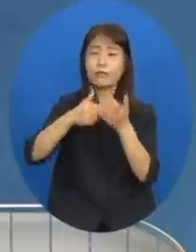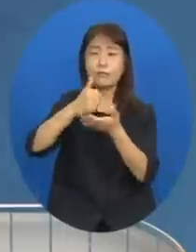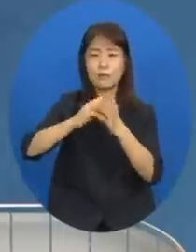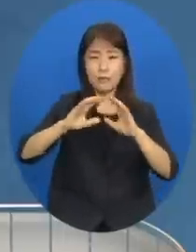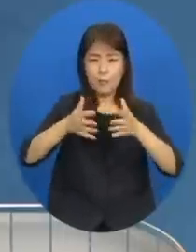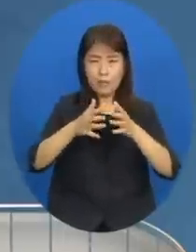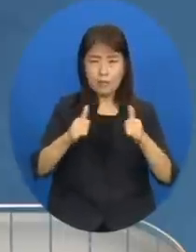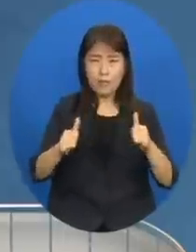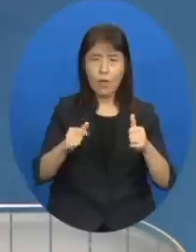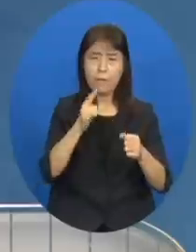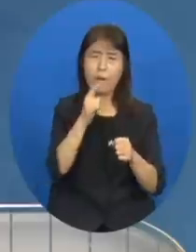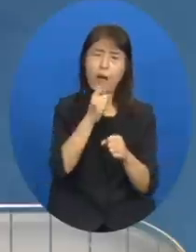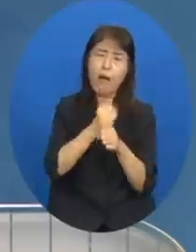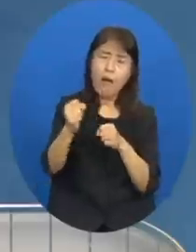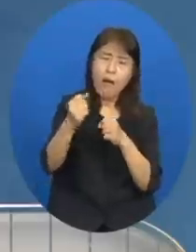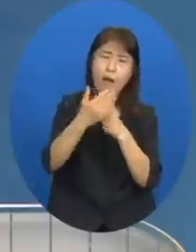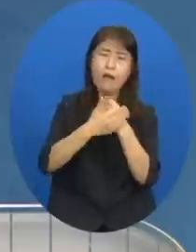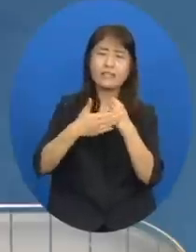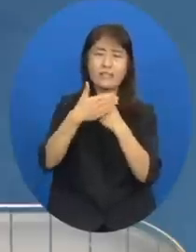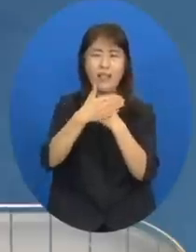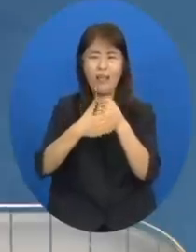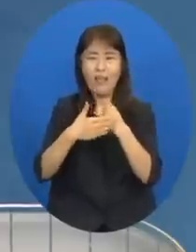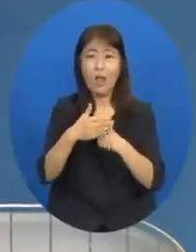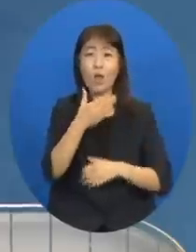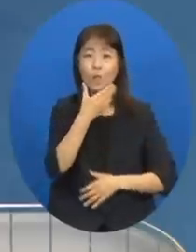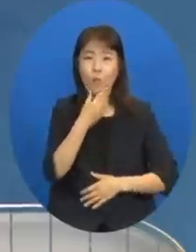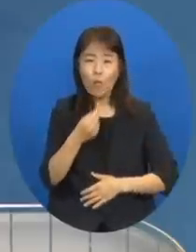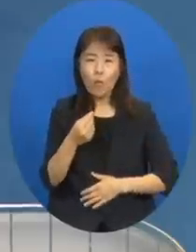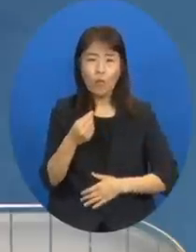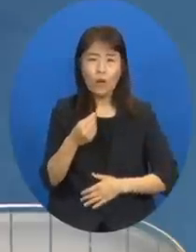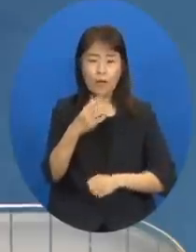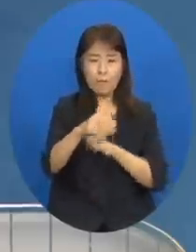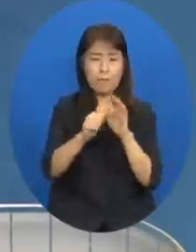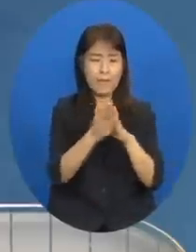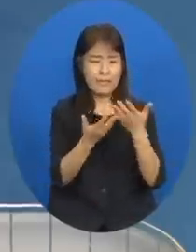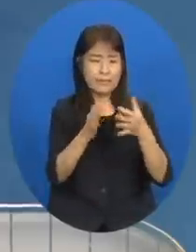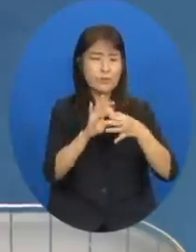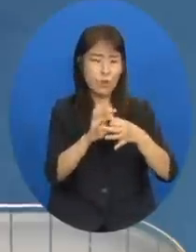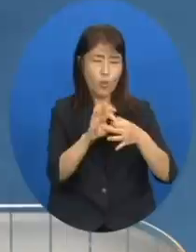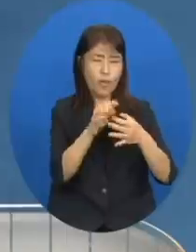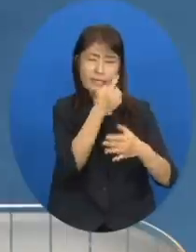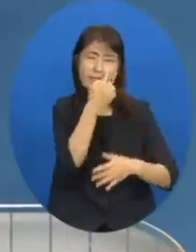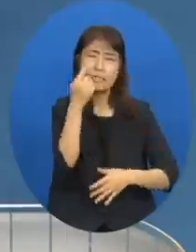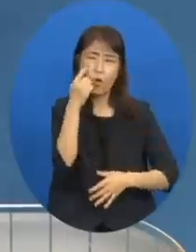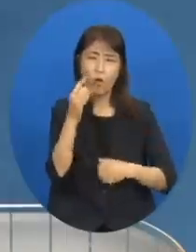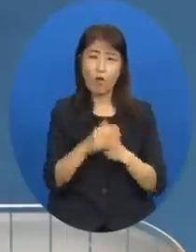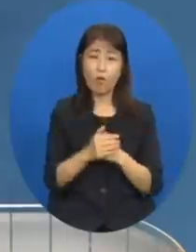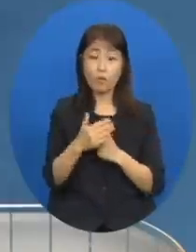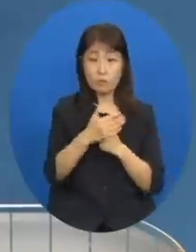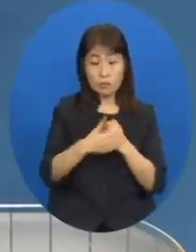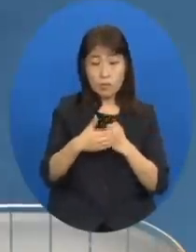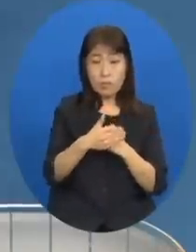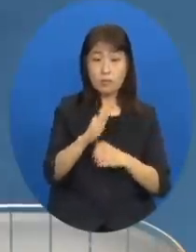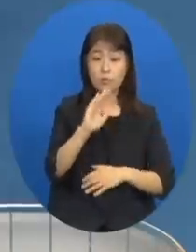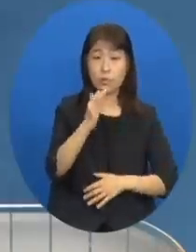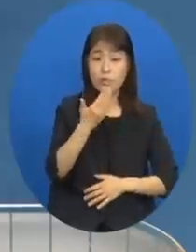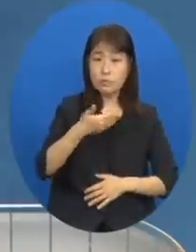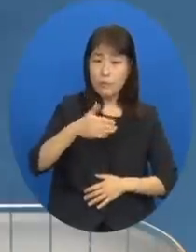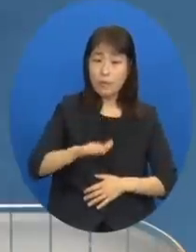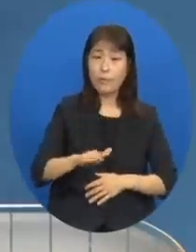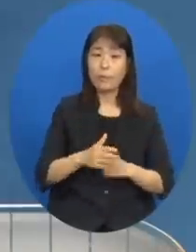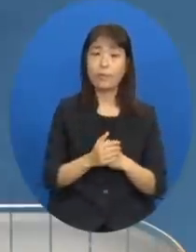말할 수 없는 은혜예요 복을 이렇게 증거하고 있습니다 근데 은혜는 되는데 말씀의 은혜는